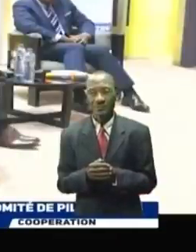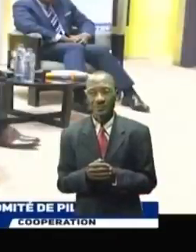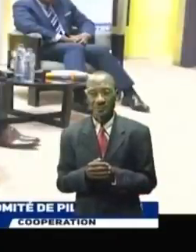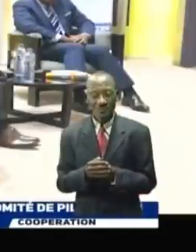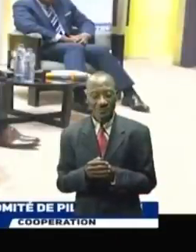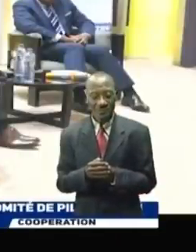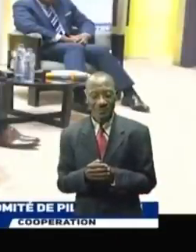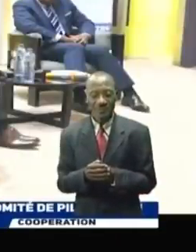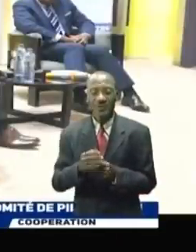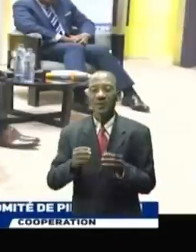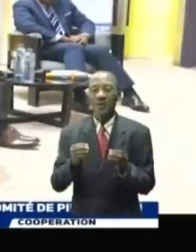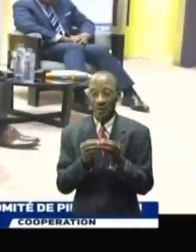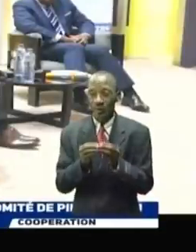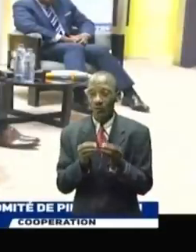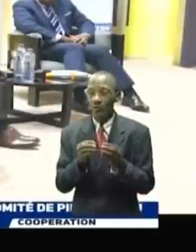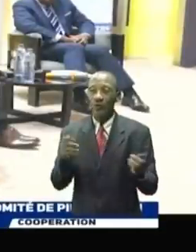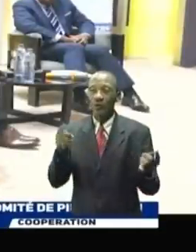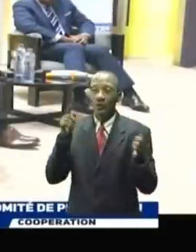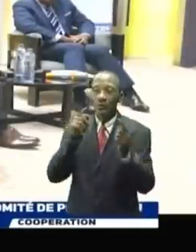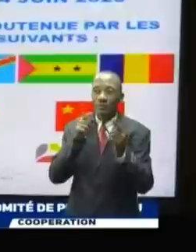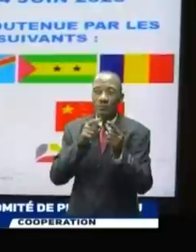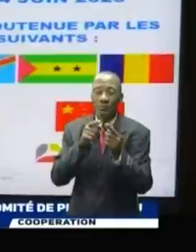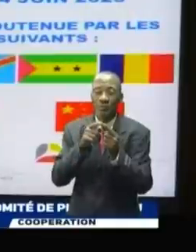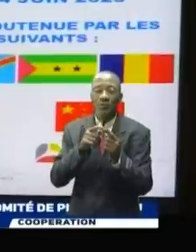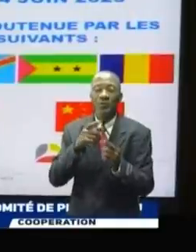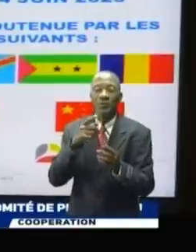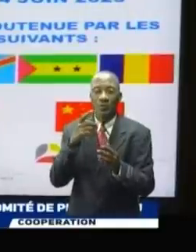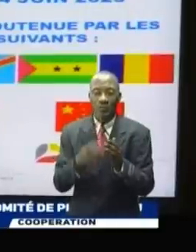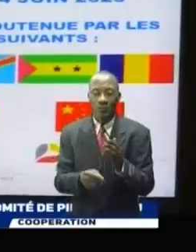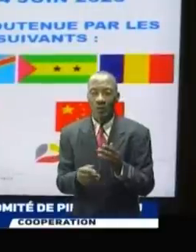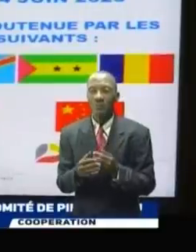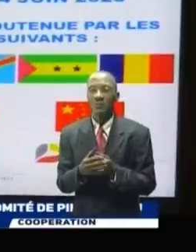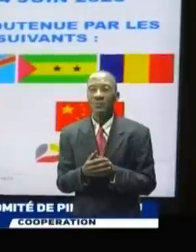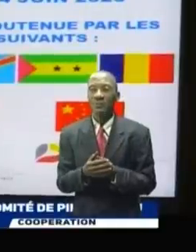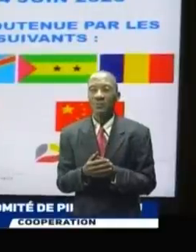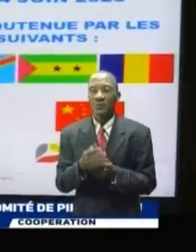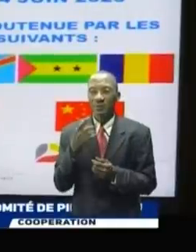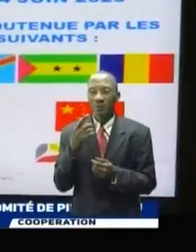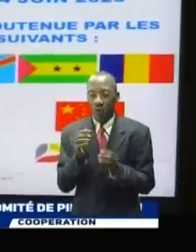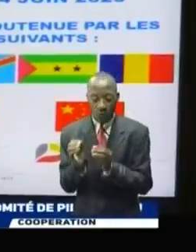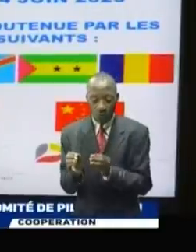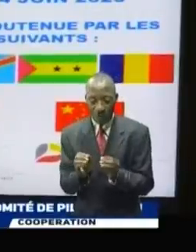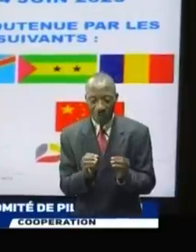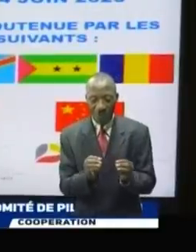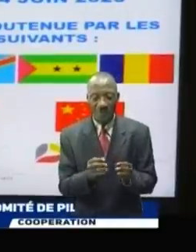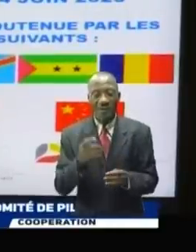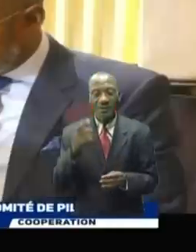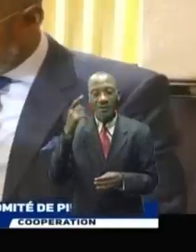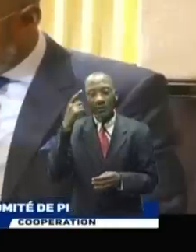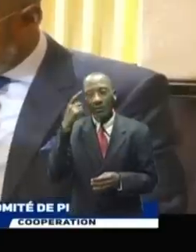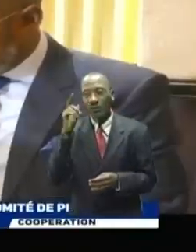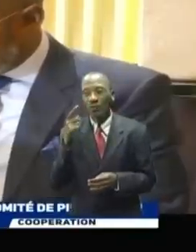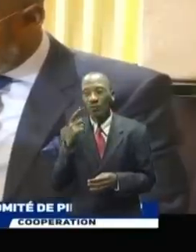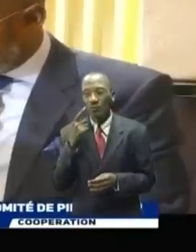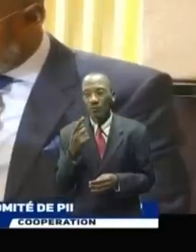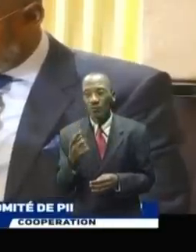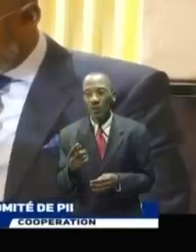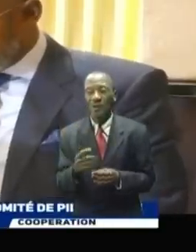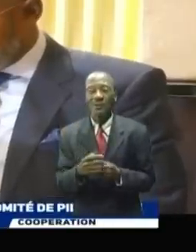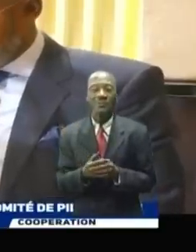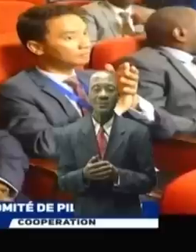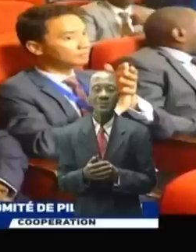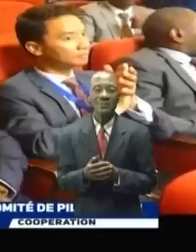ce 14 juin 2023 les 9 pays qui le composent. C'est pour évaluer le niveau des réalisations de l'année